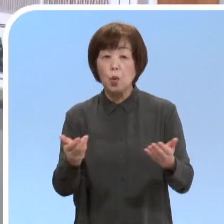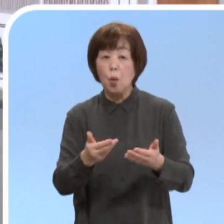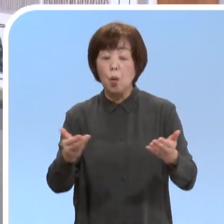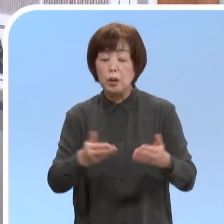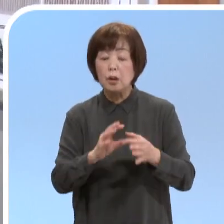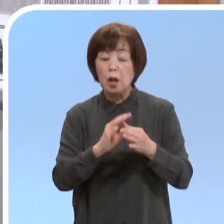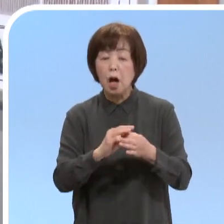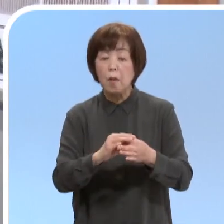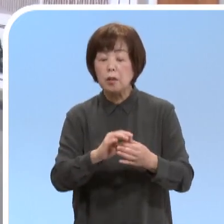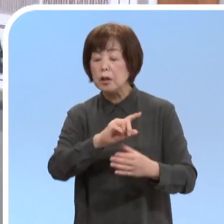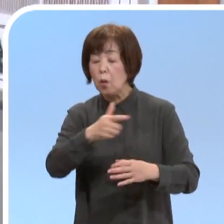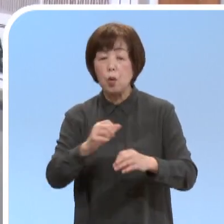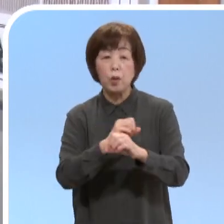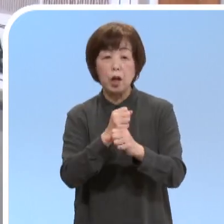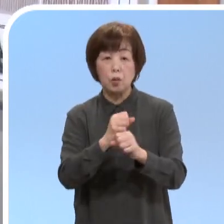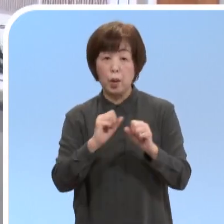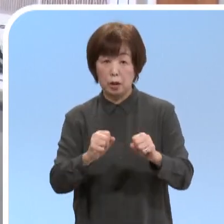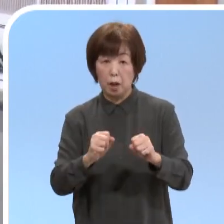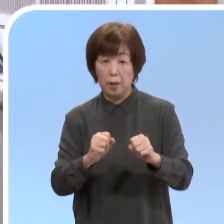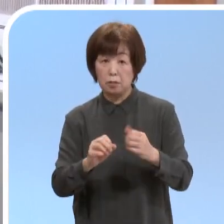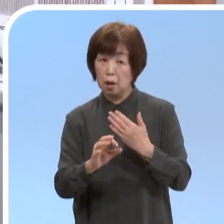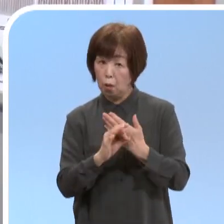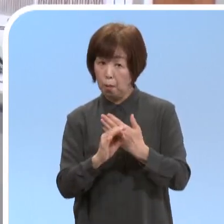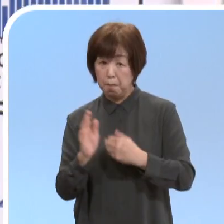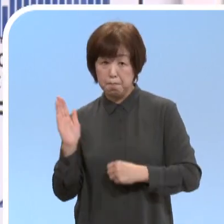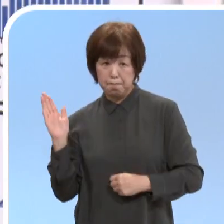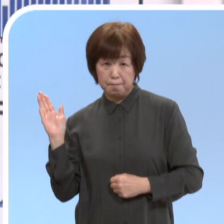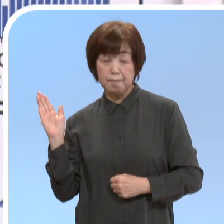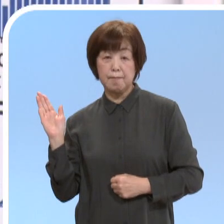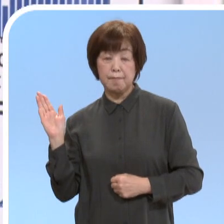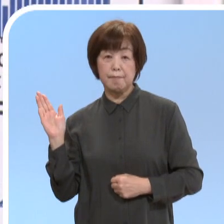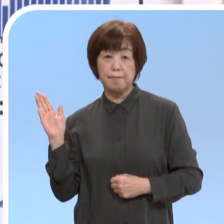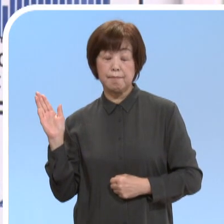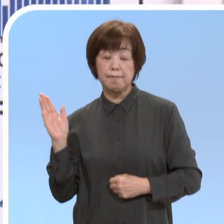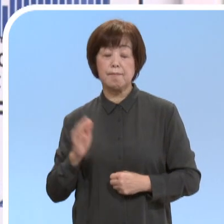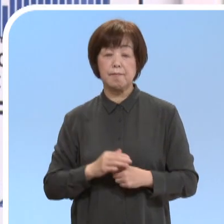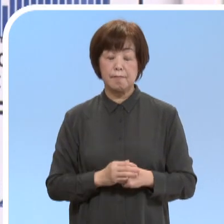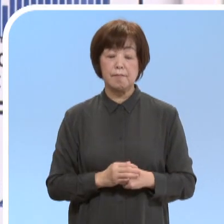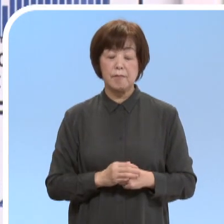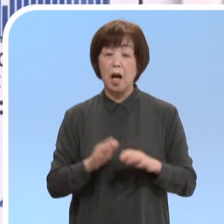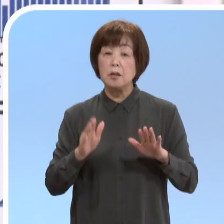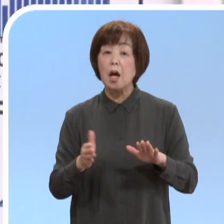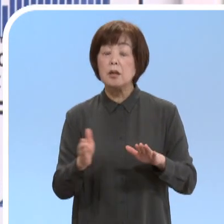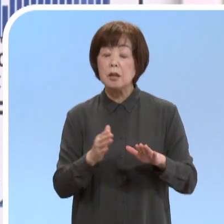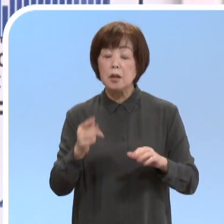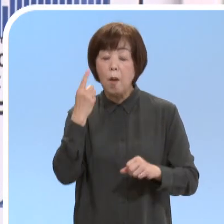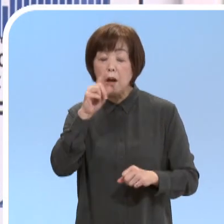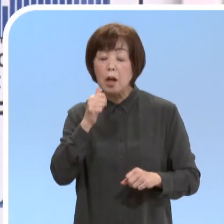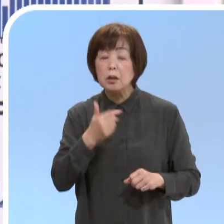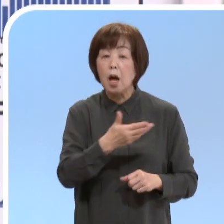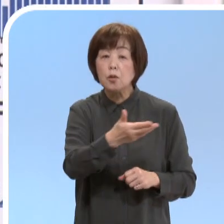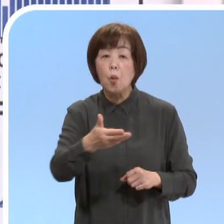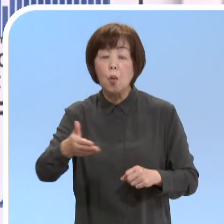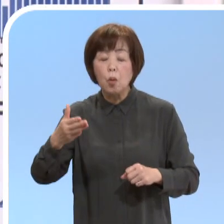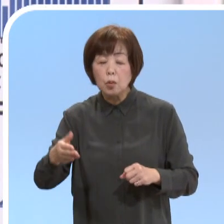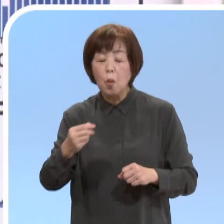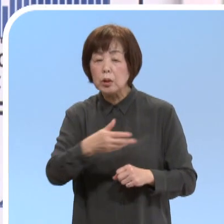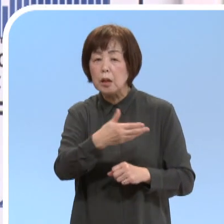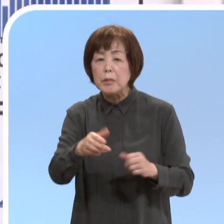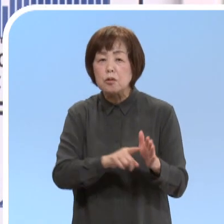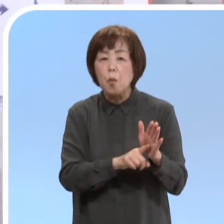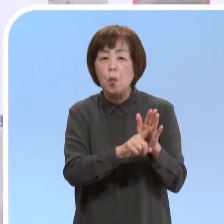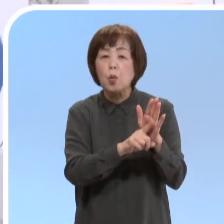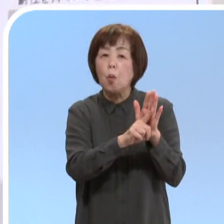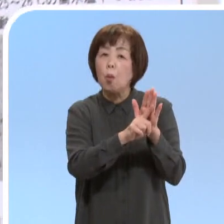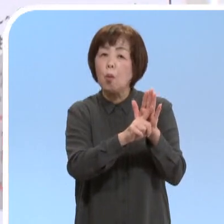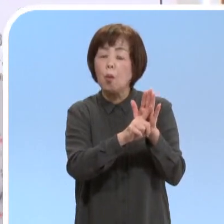ています例えばそうですね近年ですねあのまこれ明石海峡周辺のまあの水温なんです